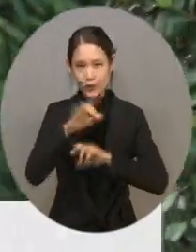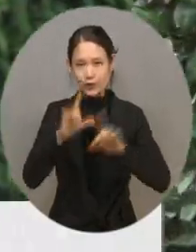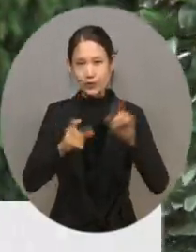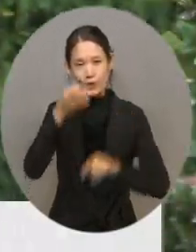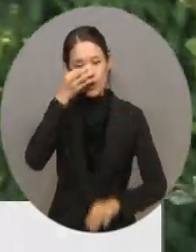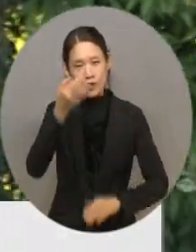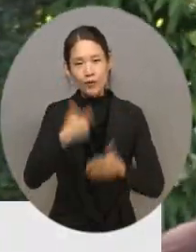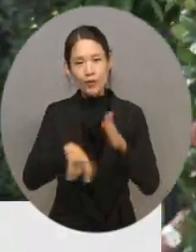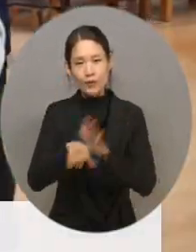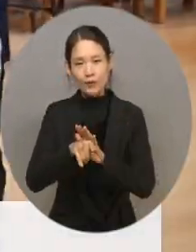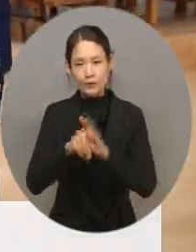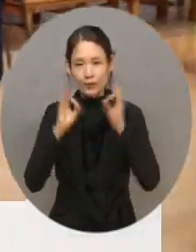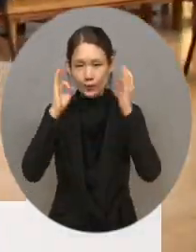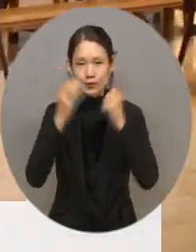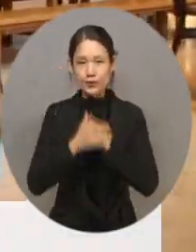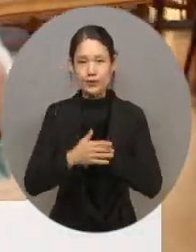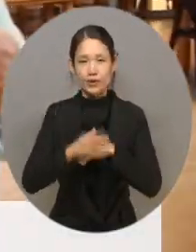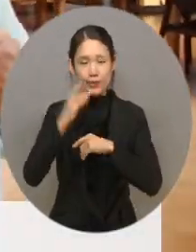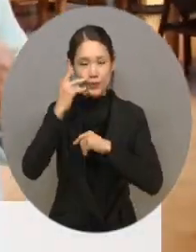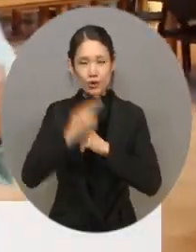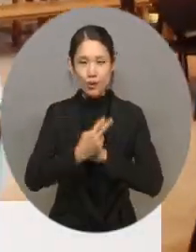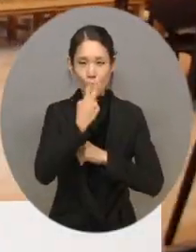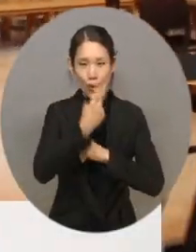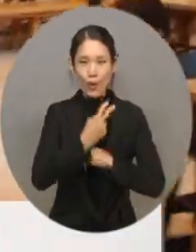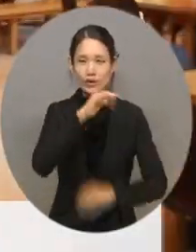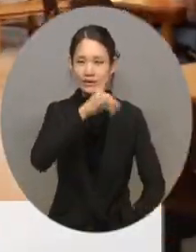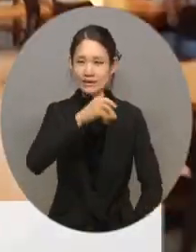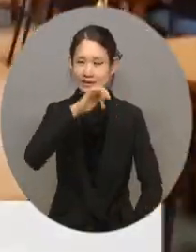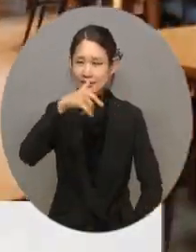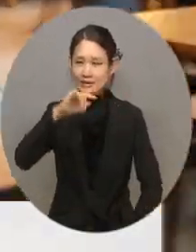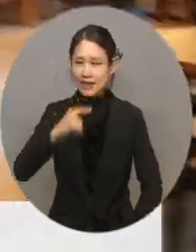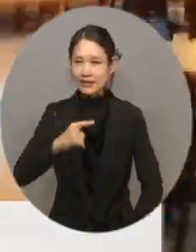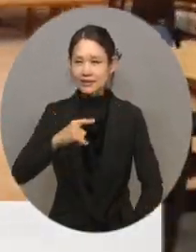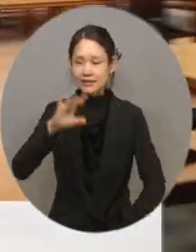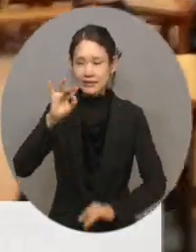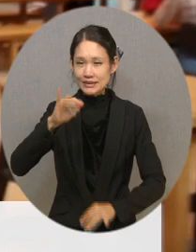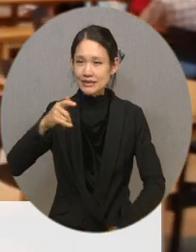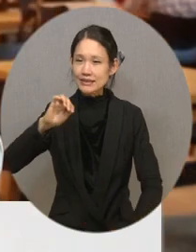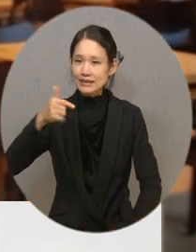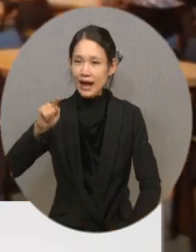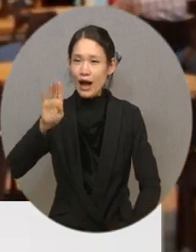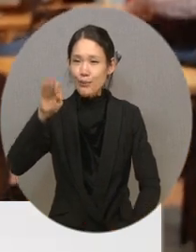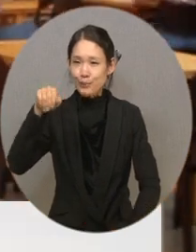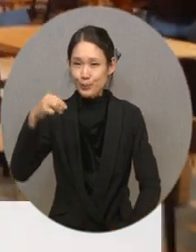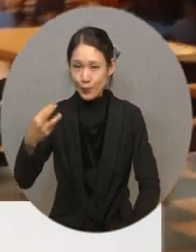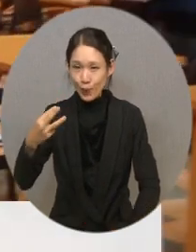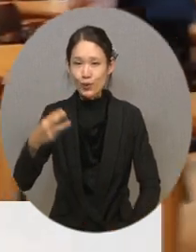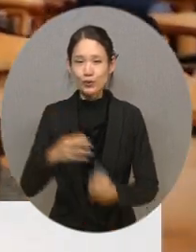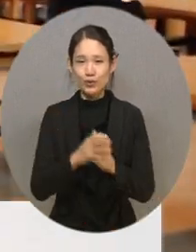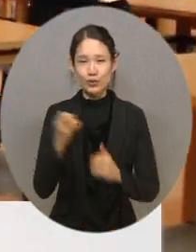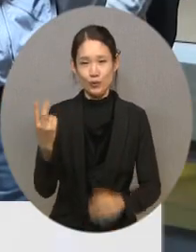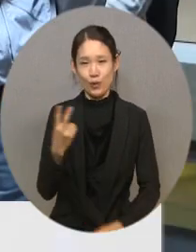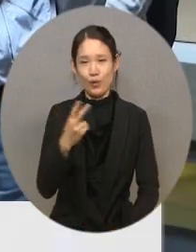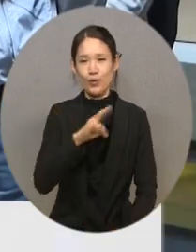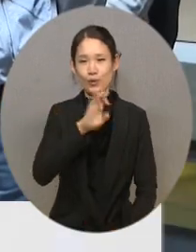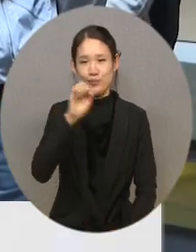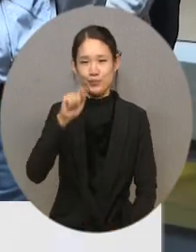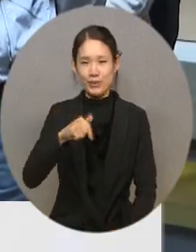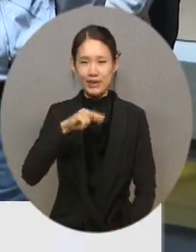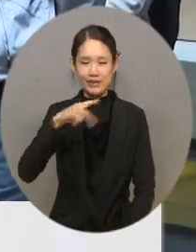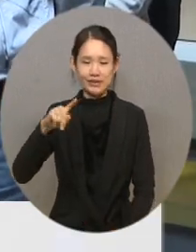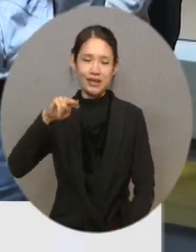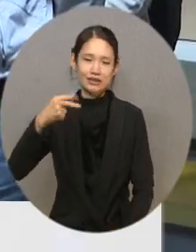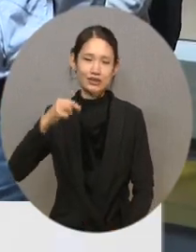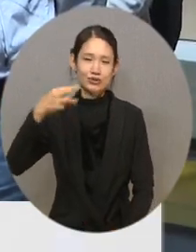완성도를 높여가기 위해 미국과 홍콩 디즈니랜드와 싱가포르 가든 바이 더 베이, 픽사 스튜디오, 창의적